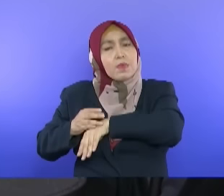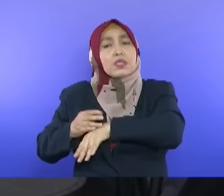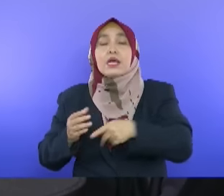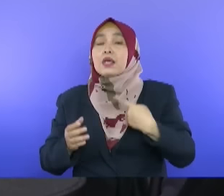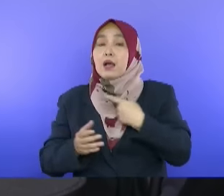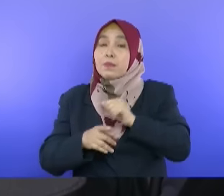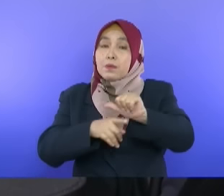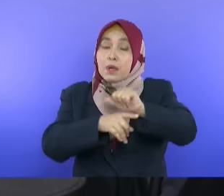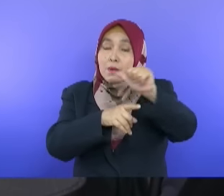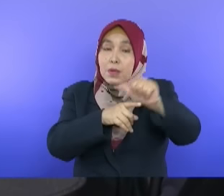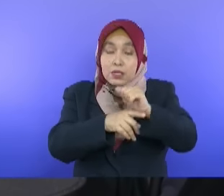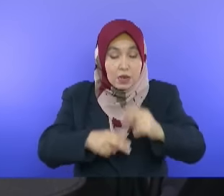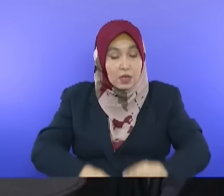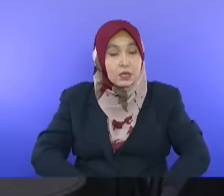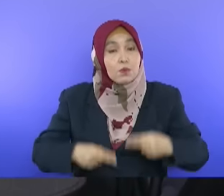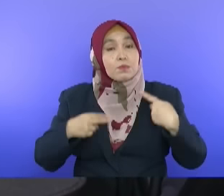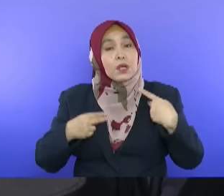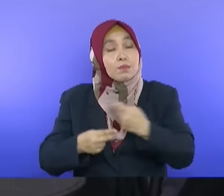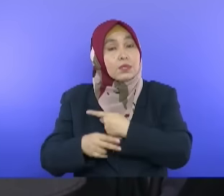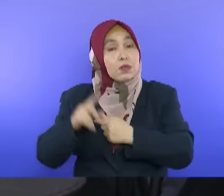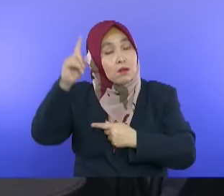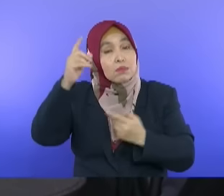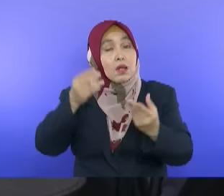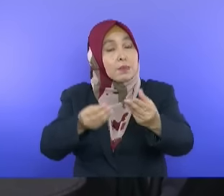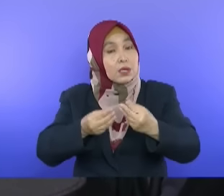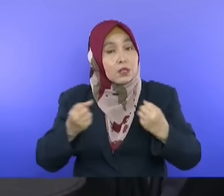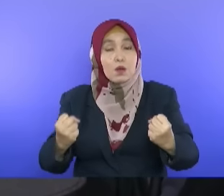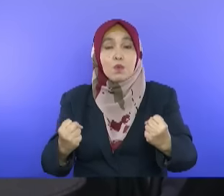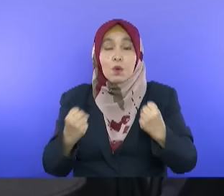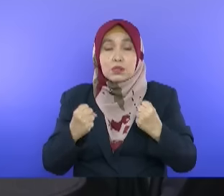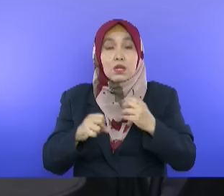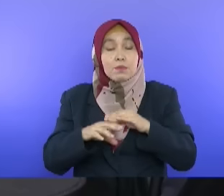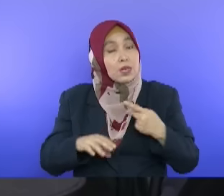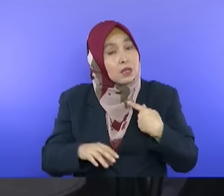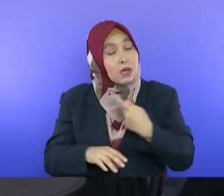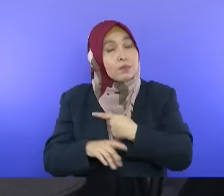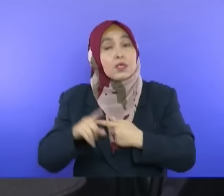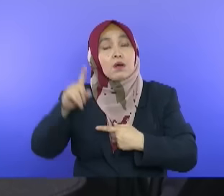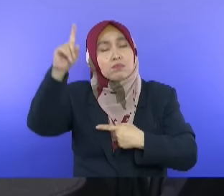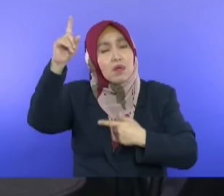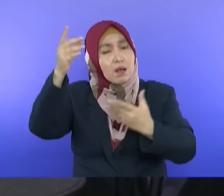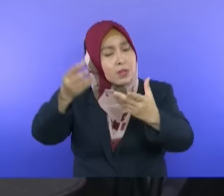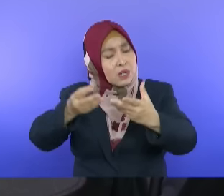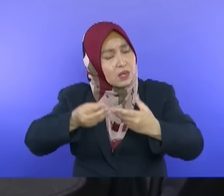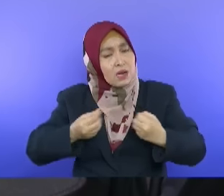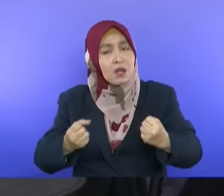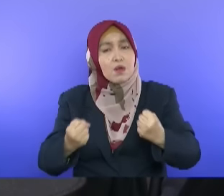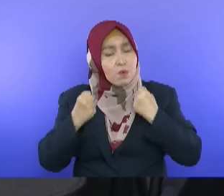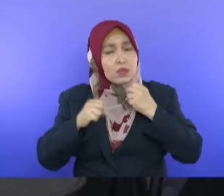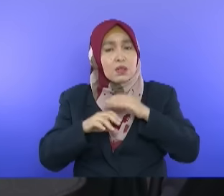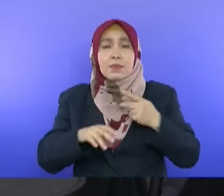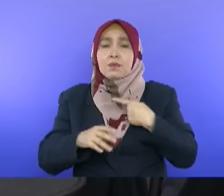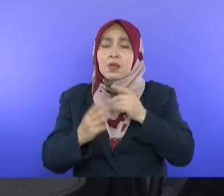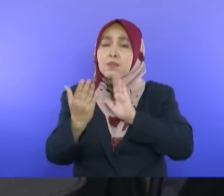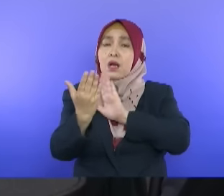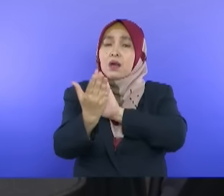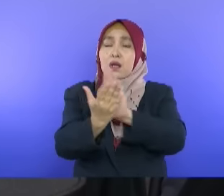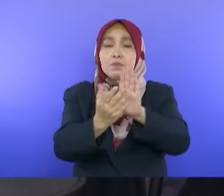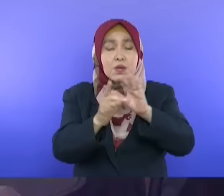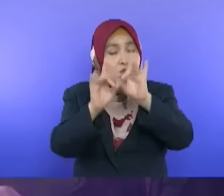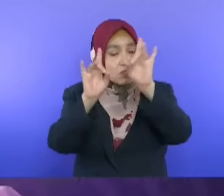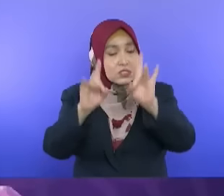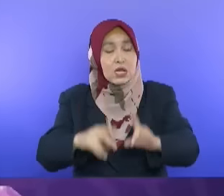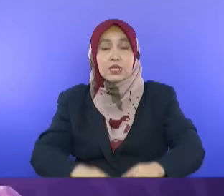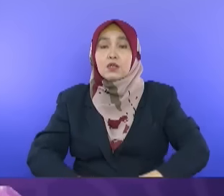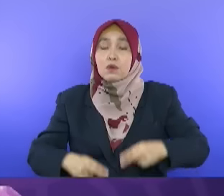untuk kami mengamalkan dalam kehidupan kami ya Allah berilah kekuatan kepada kami ya Allah bila kekuatan kepada kami dalam menghadapi ujian hidup ini